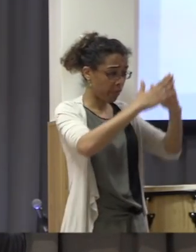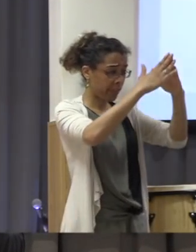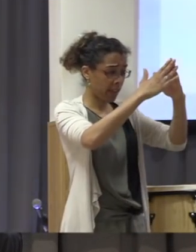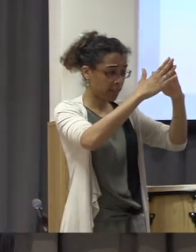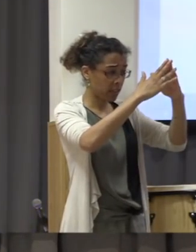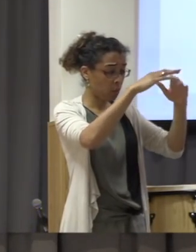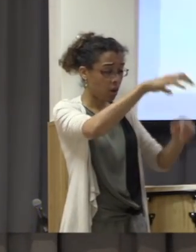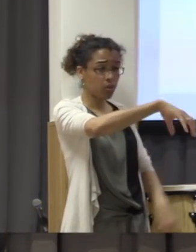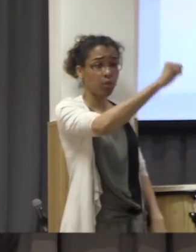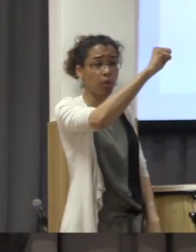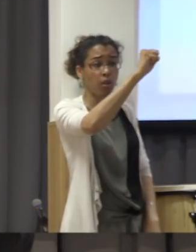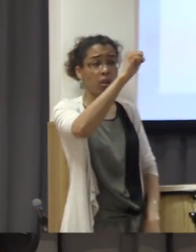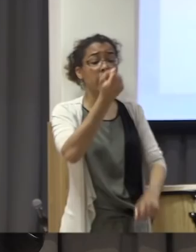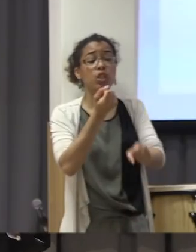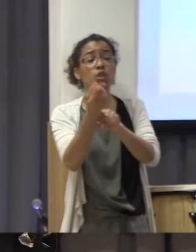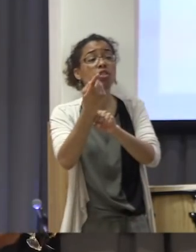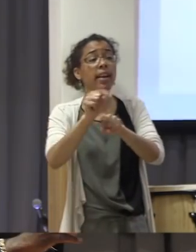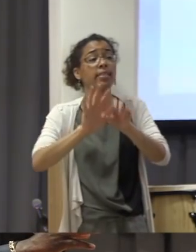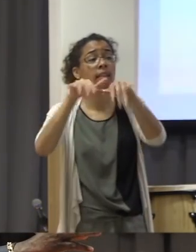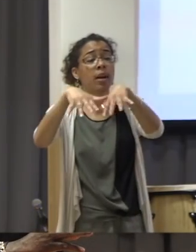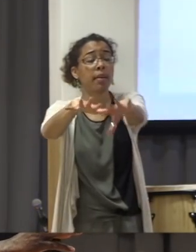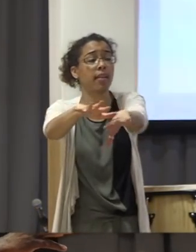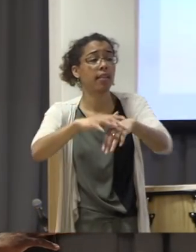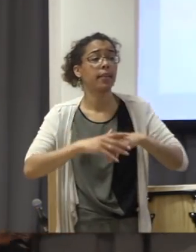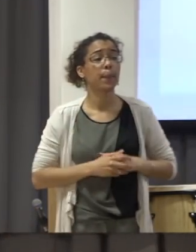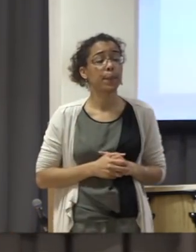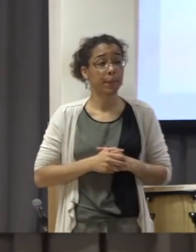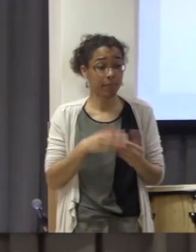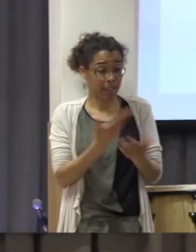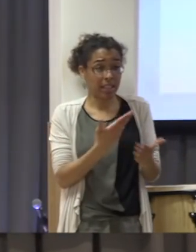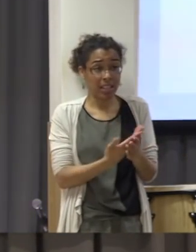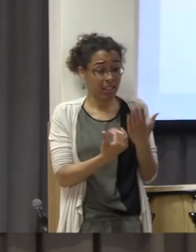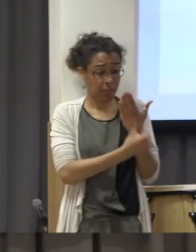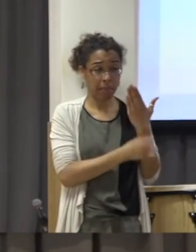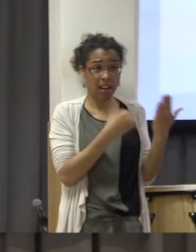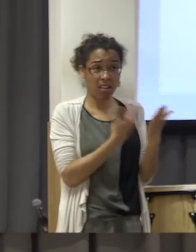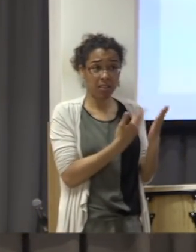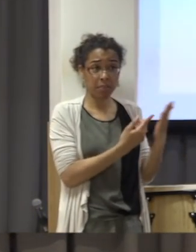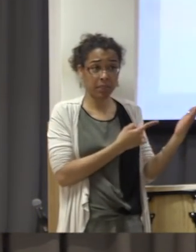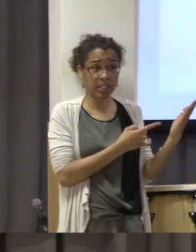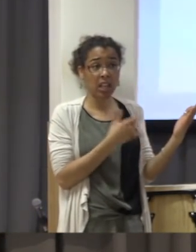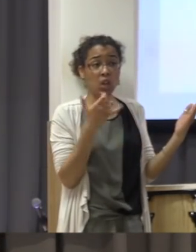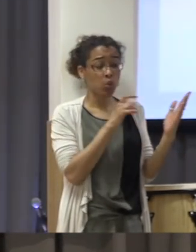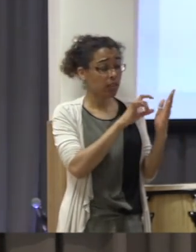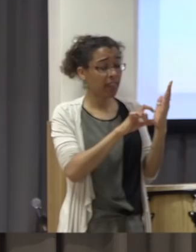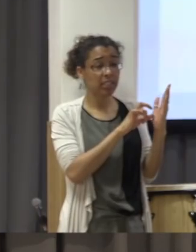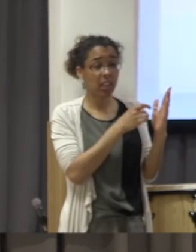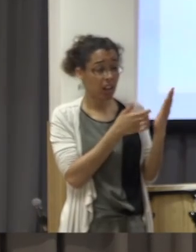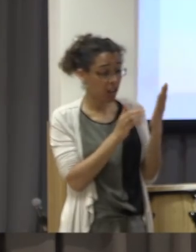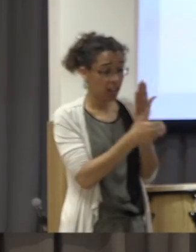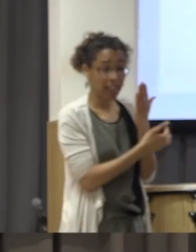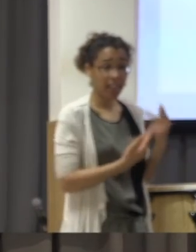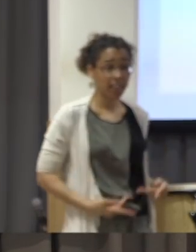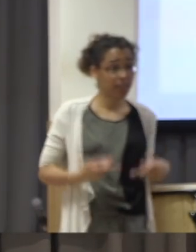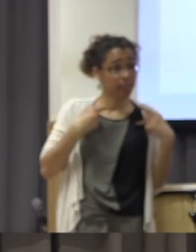te prends, je te jette où? Dans la mer. C'est ça la parole. Derrière chaque parole que tu lis, c'est une